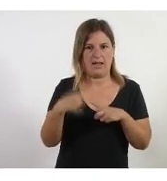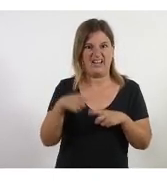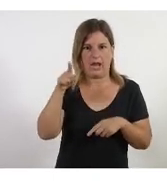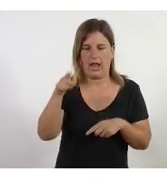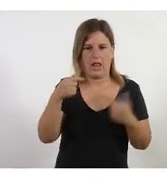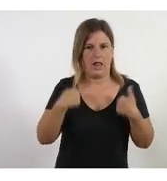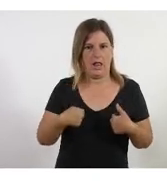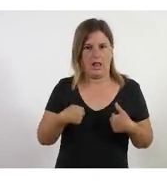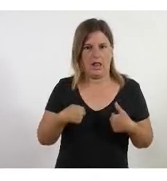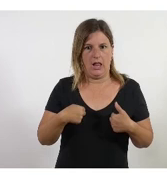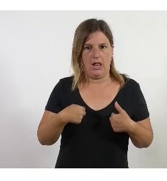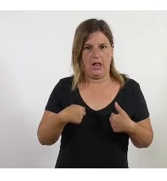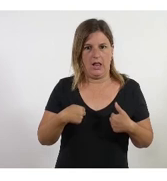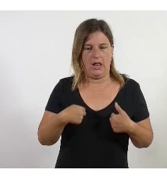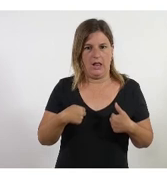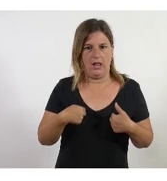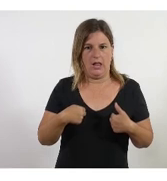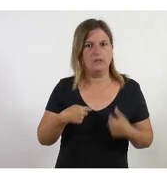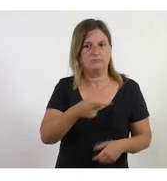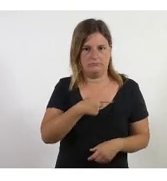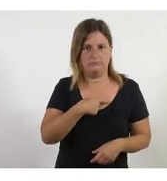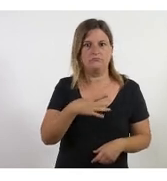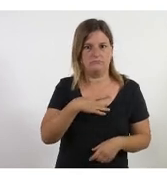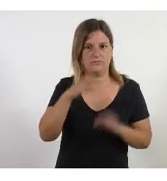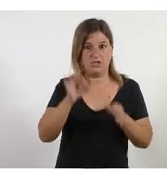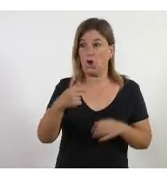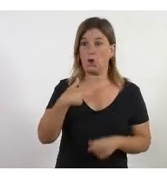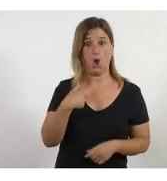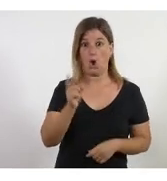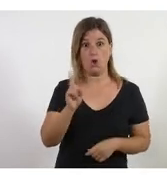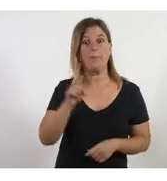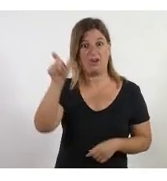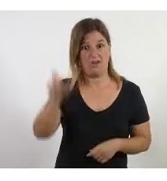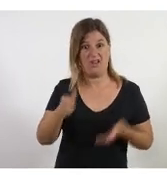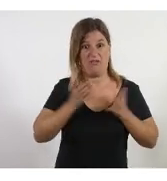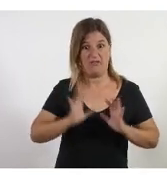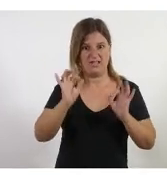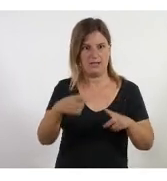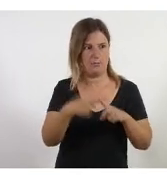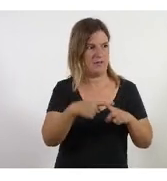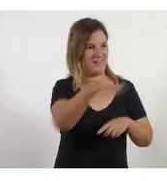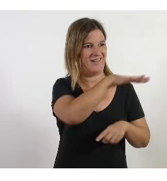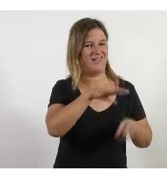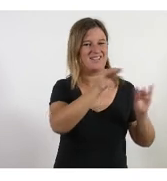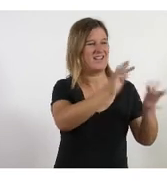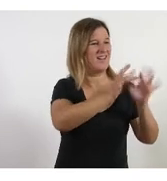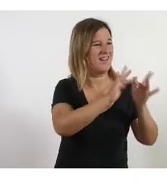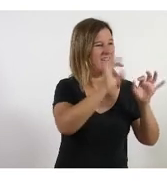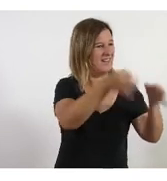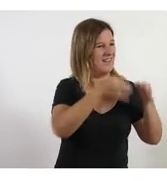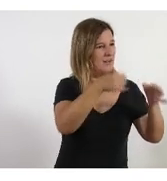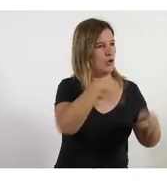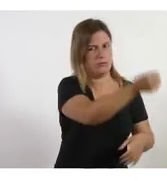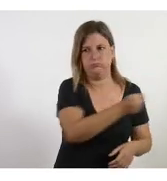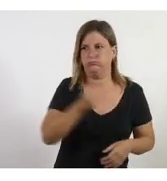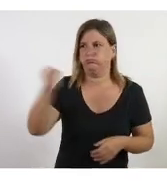sentir. Jo en tenia poca incertesa, en canvi ell en tenia molta, perquè amb ell l'havíem arrencat també de la seva zona de confort. Mira,